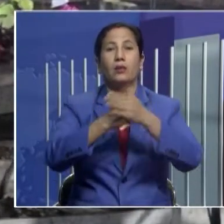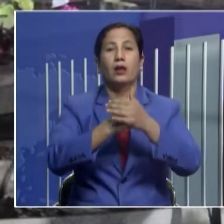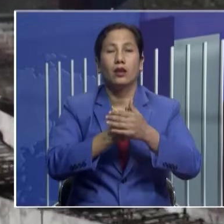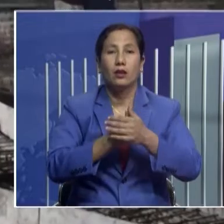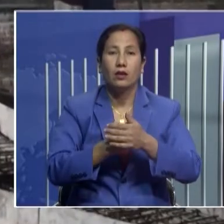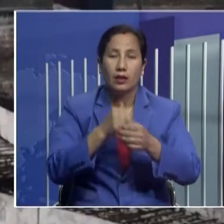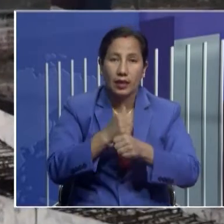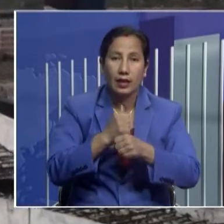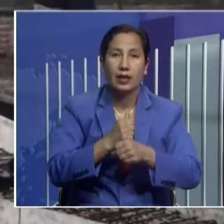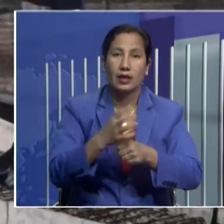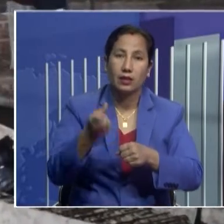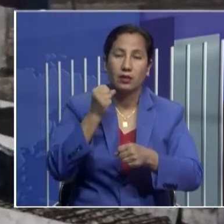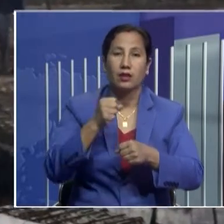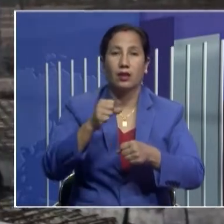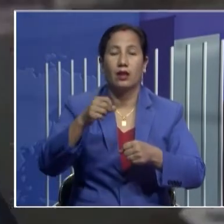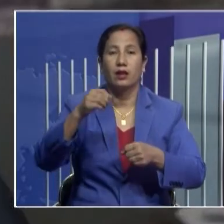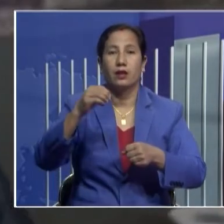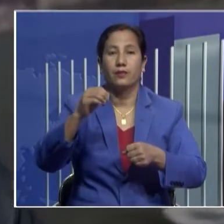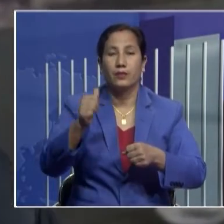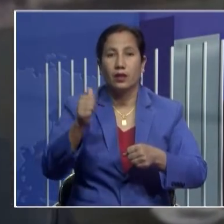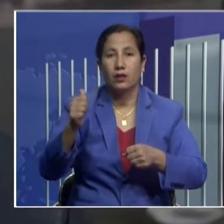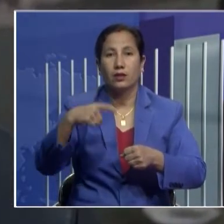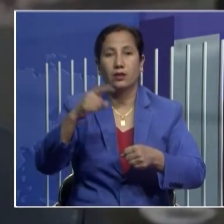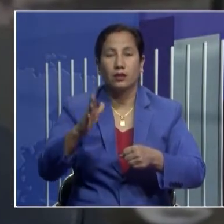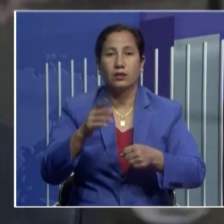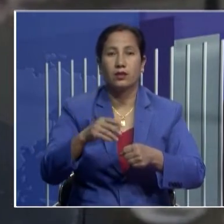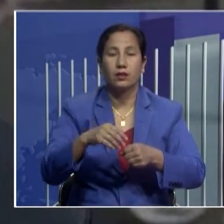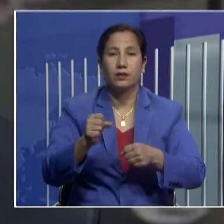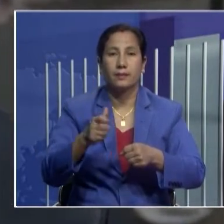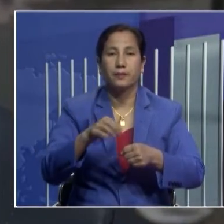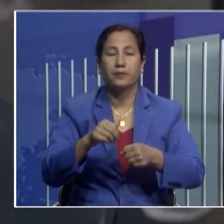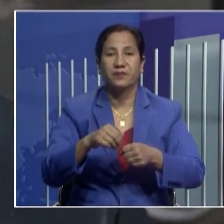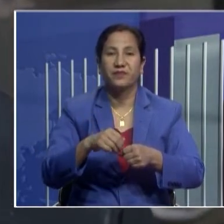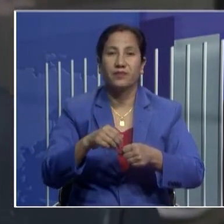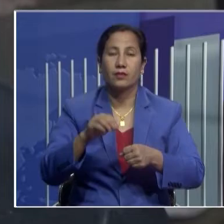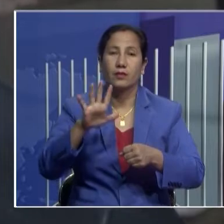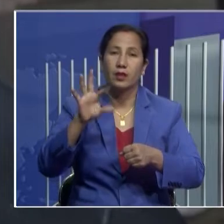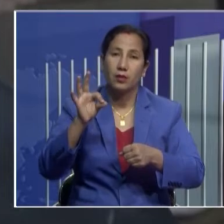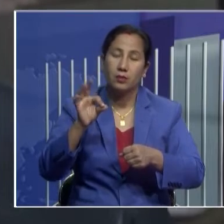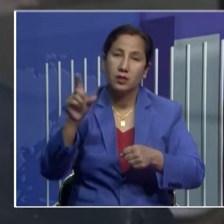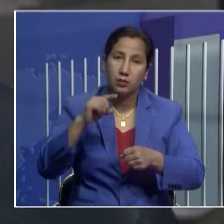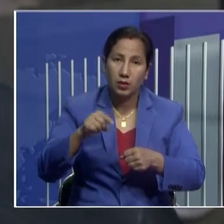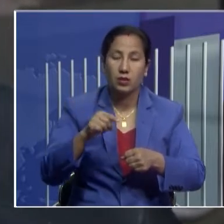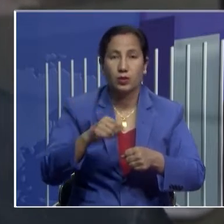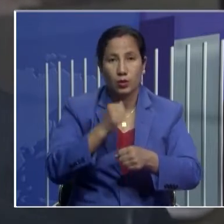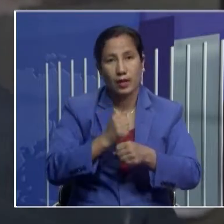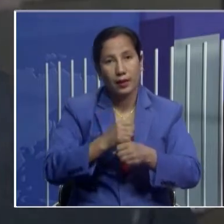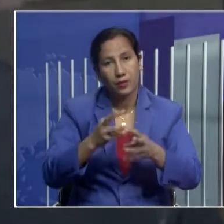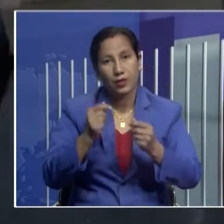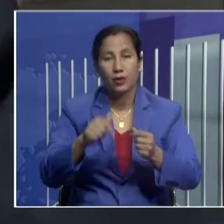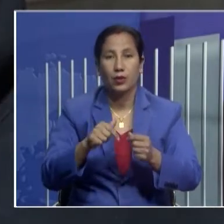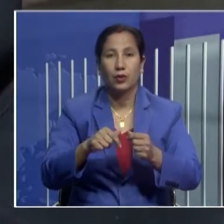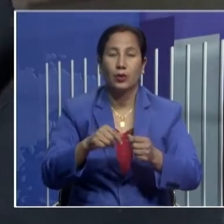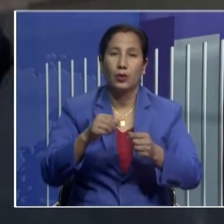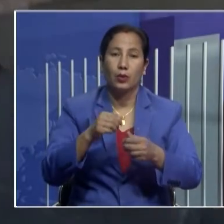कार्यकारी अधिकृत अनन्त राज घिमिरेले बताउनुभयो। चाहिँ लगभग 50% हाराहारीमा चाहिँ काम सम्पन्न भएको छ र हामीले मङ्सिर मसान्तसम्म